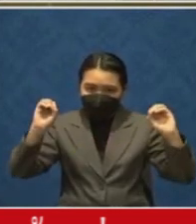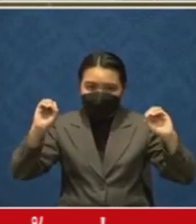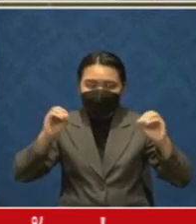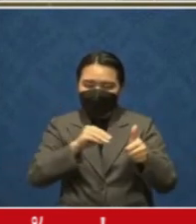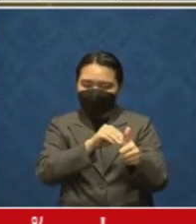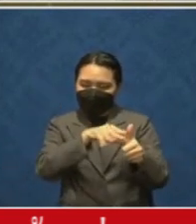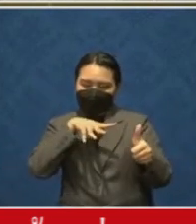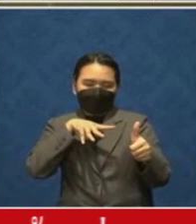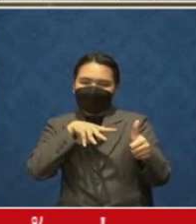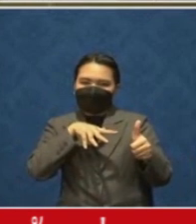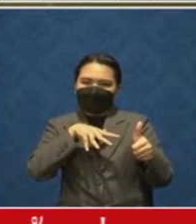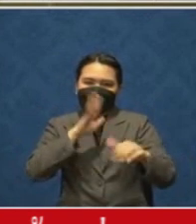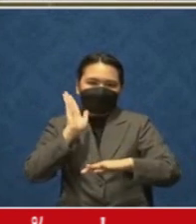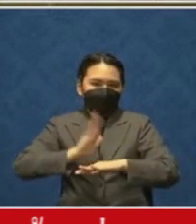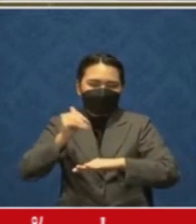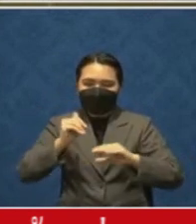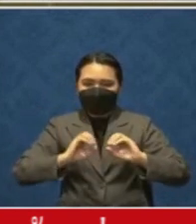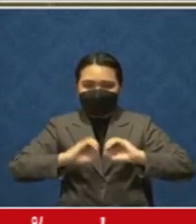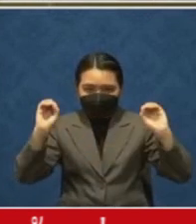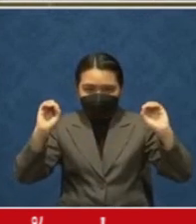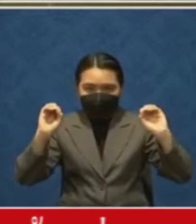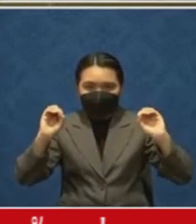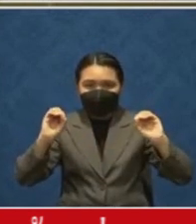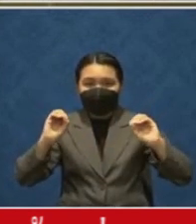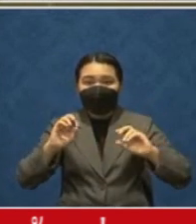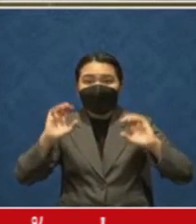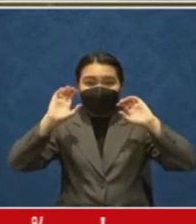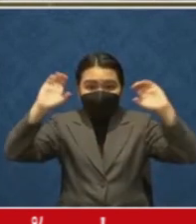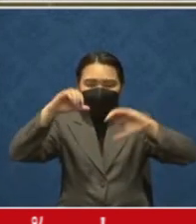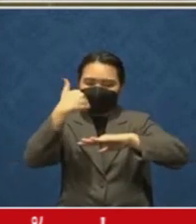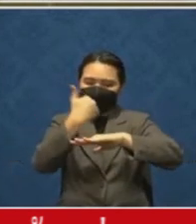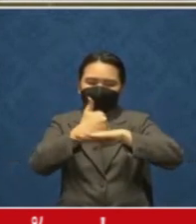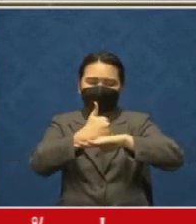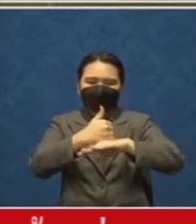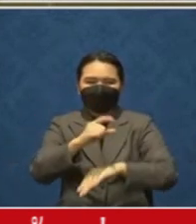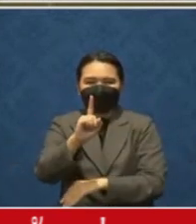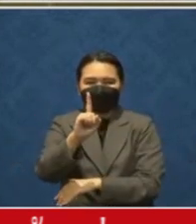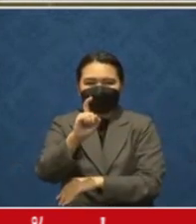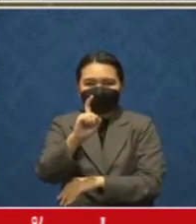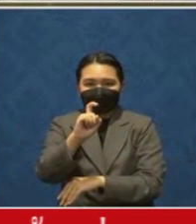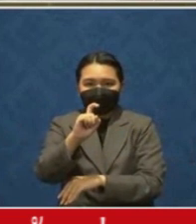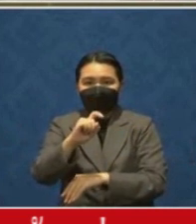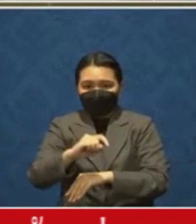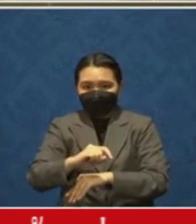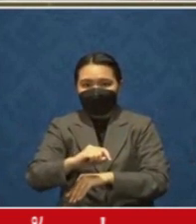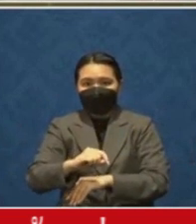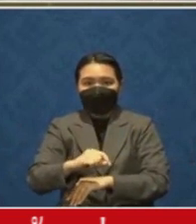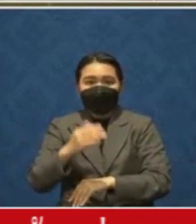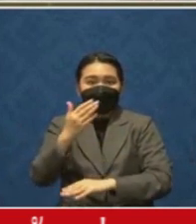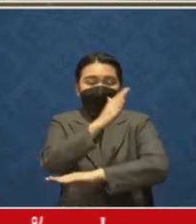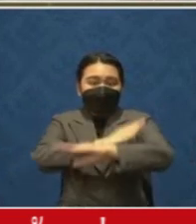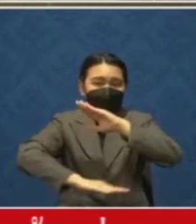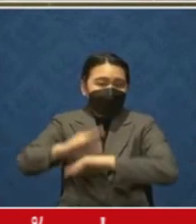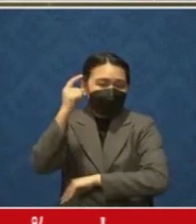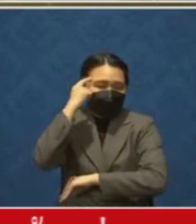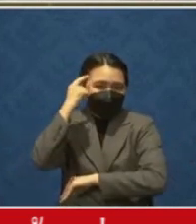ผู้นำที่จะเป็นหัวหน้ารัฐบาลเป็นผู้นำที่พิการทางความคิดยึดติดแต่อำน